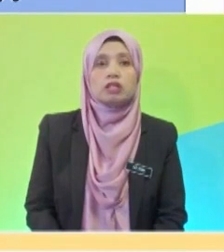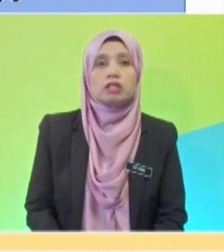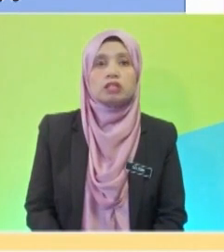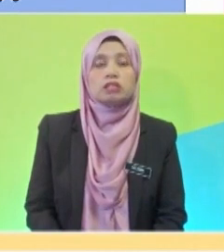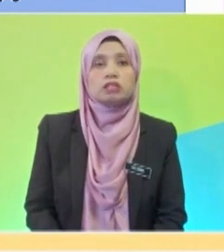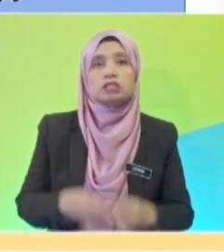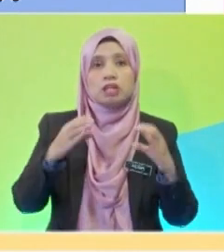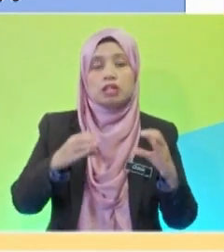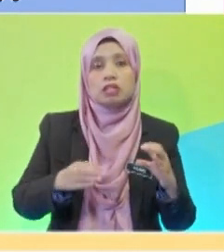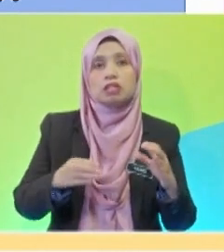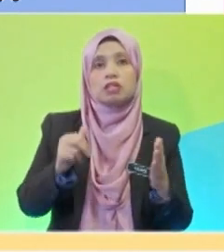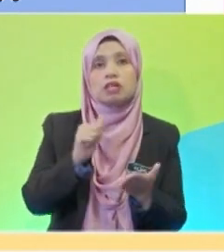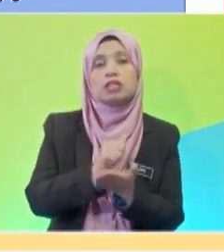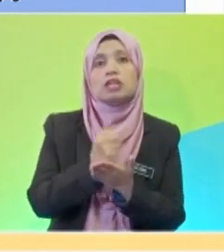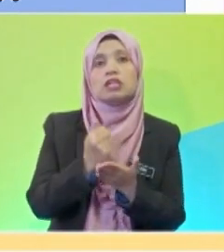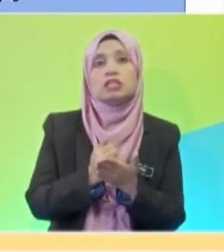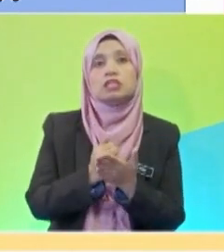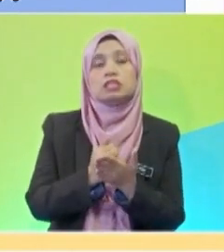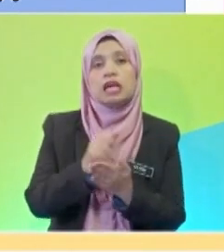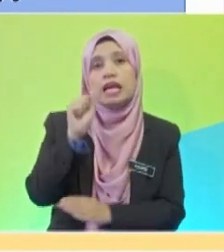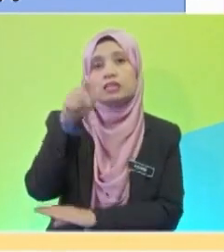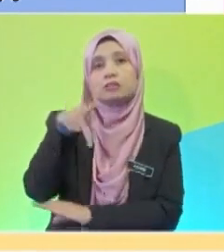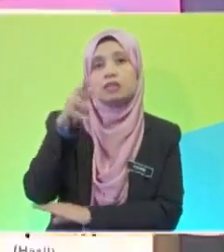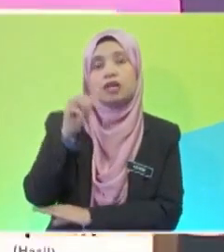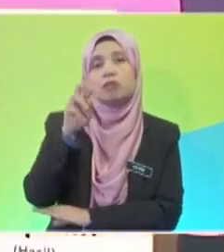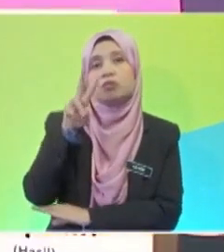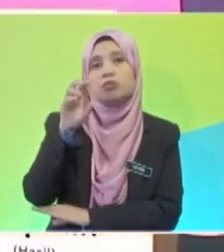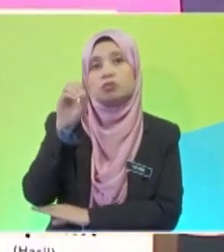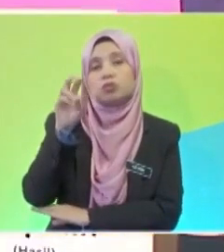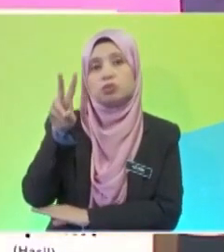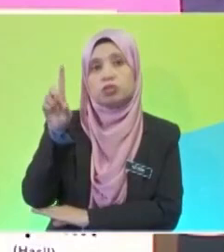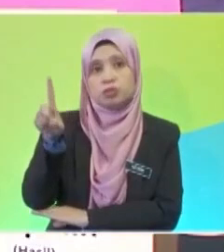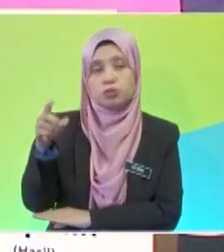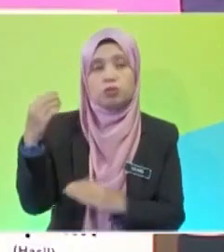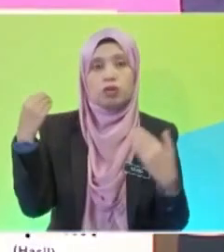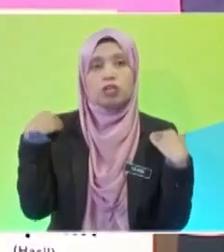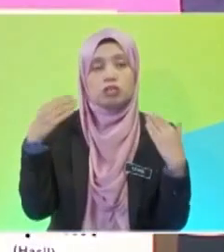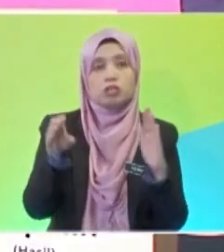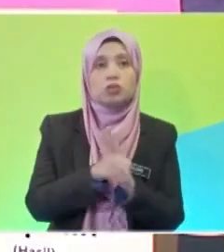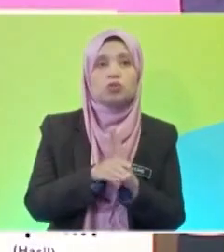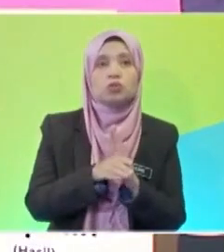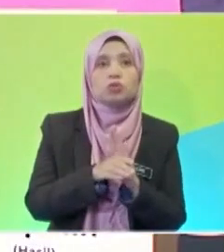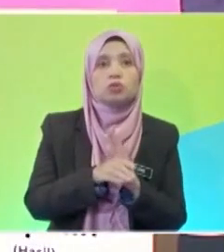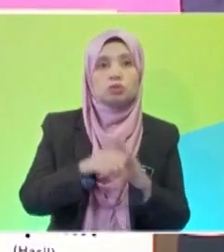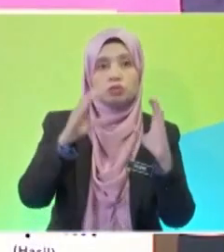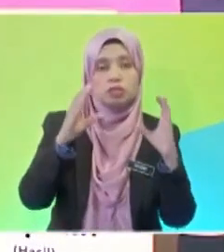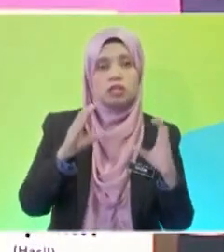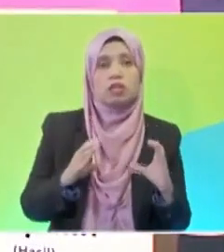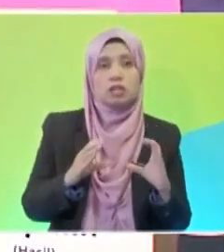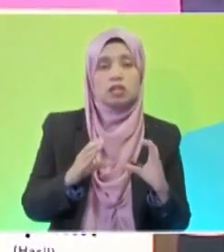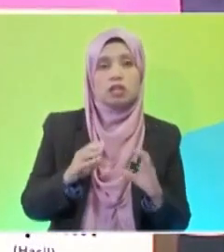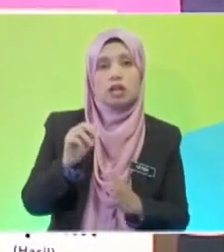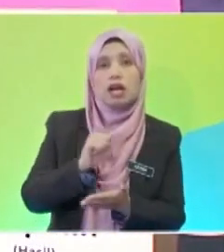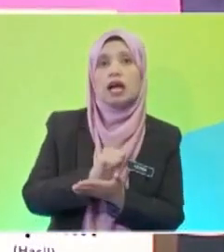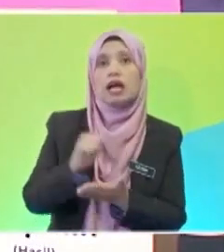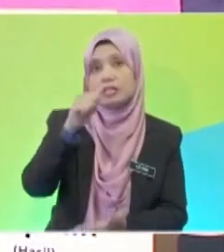kaedah analisis. Kalau awak boleh rujuk soalan SPM 2021 Nisa, ada contoh kaedah analisis. Boleh rujuk